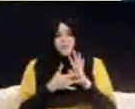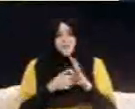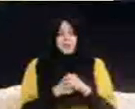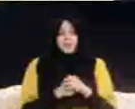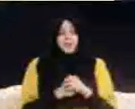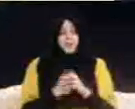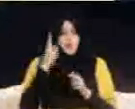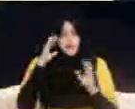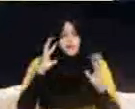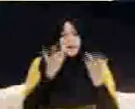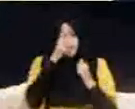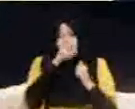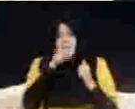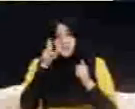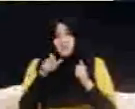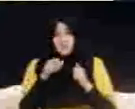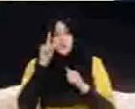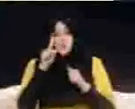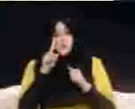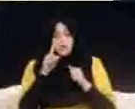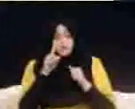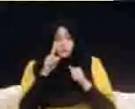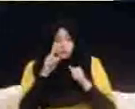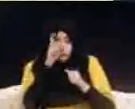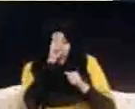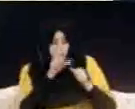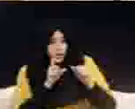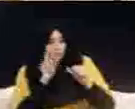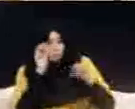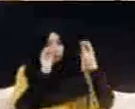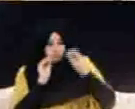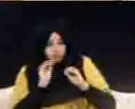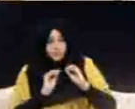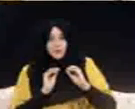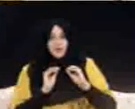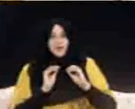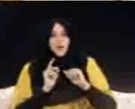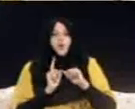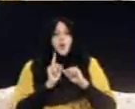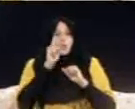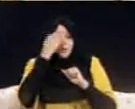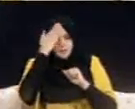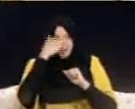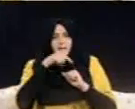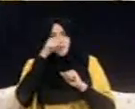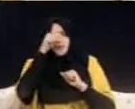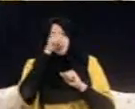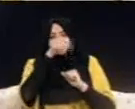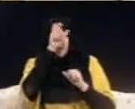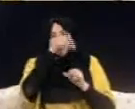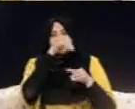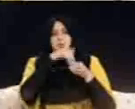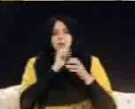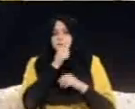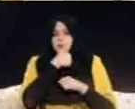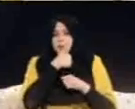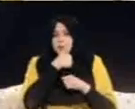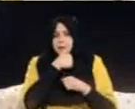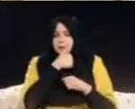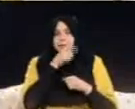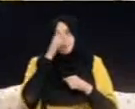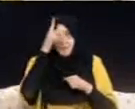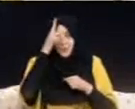خلق الإنسان، هو الذي سواه، هو الذي يعرف أسرار نفسه،